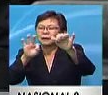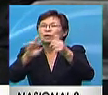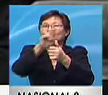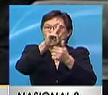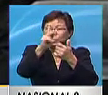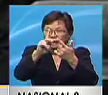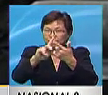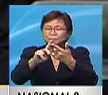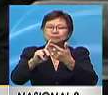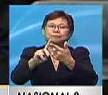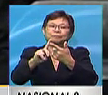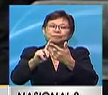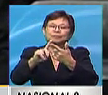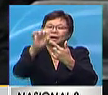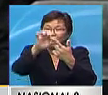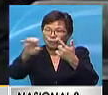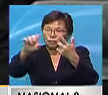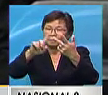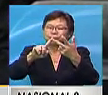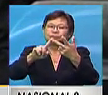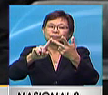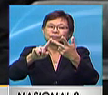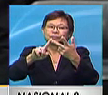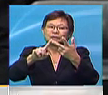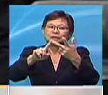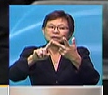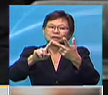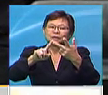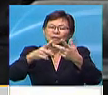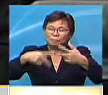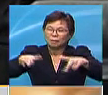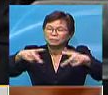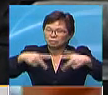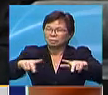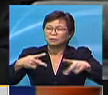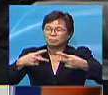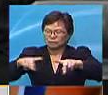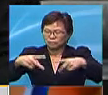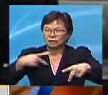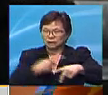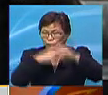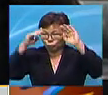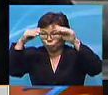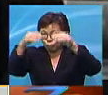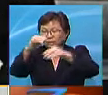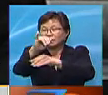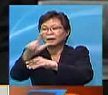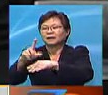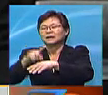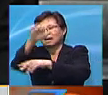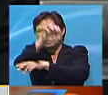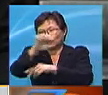States Amer Eropa dan pasaran-pasaran yang kita beri tumpuan ialah di